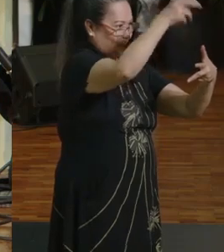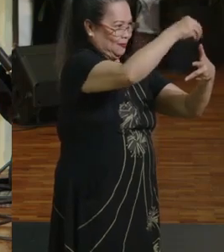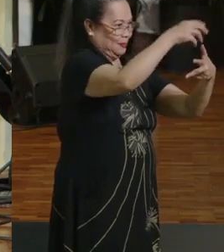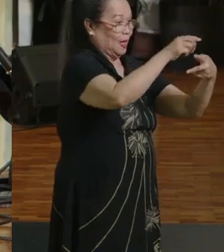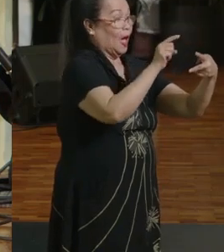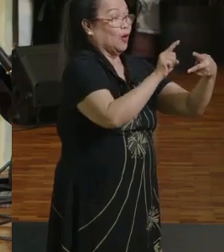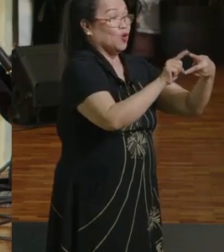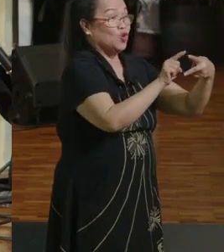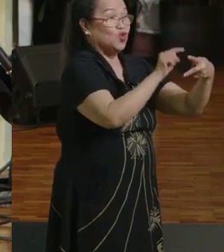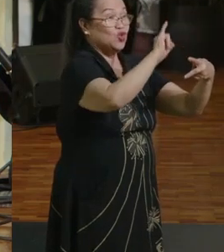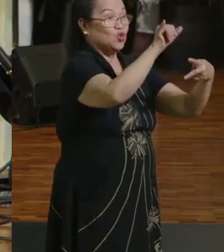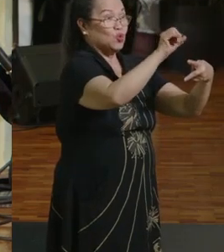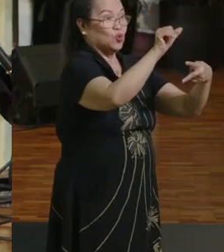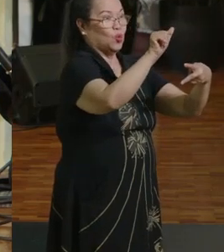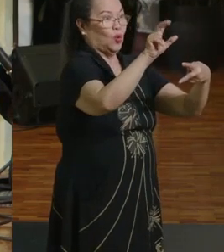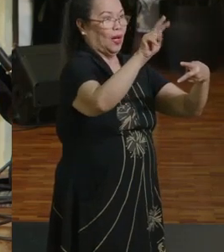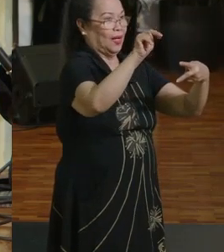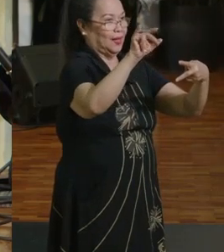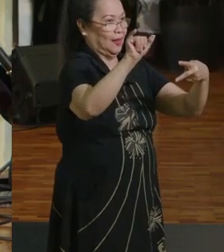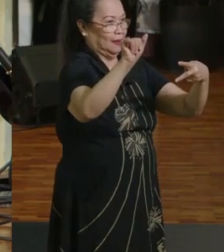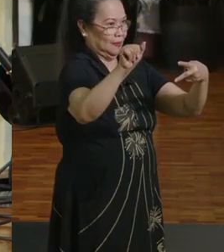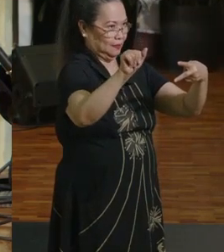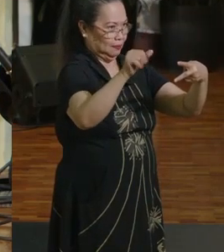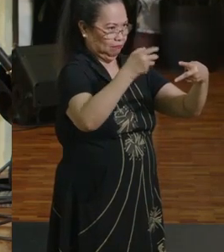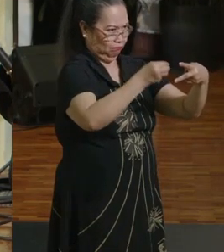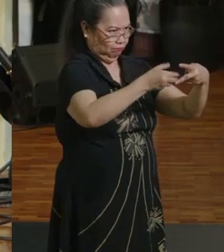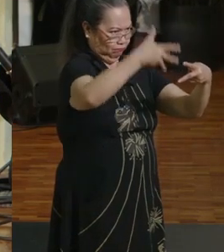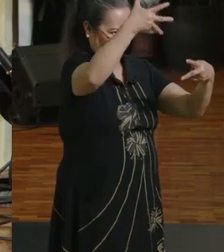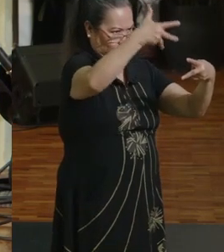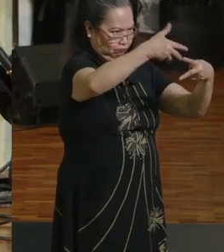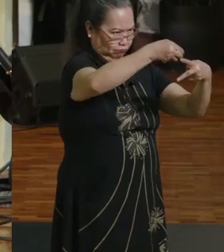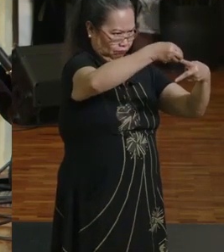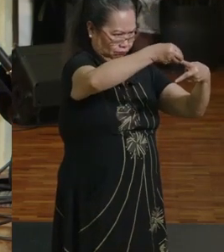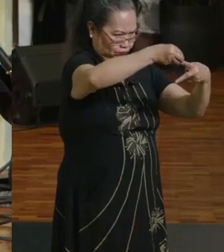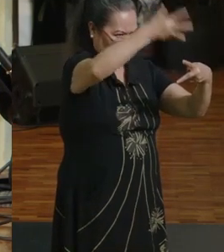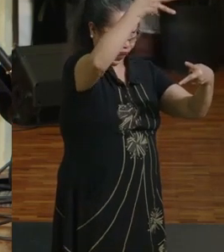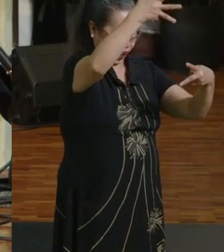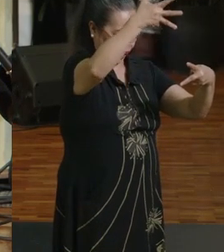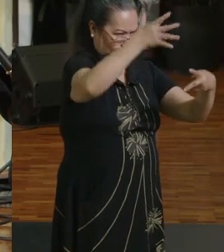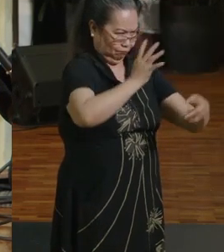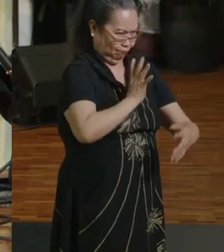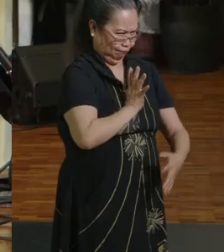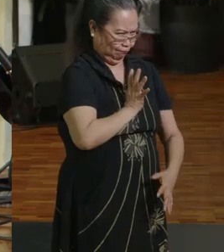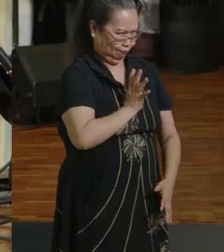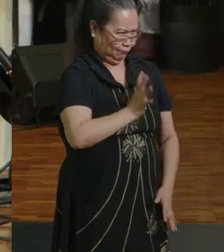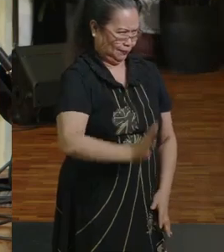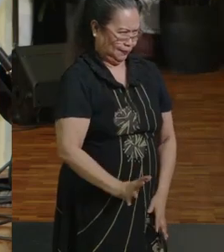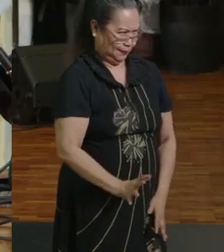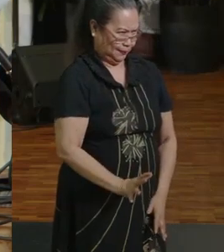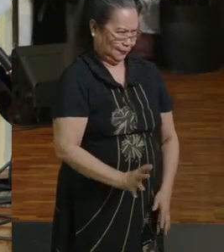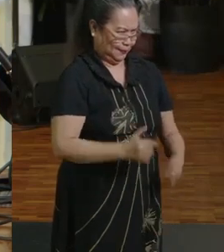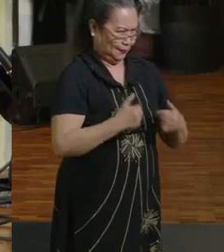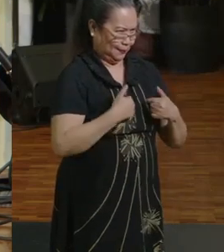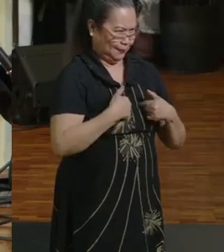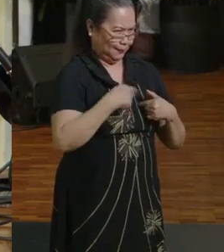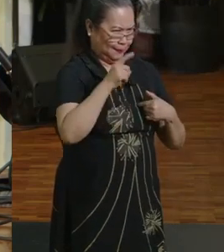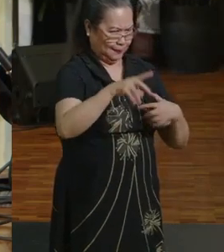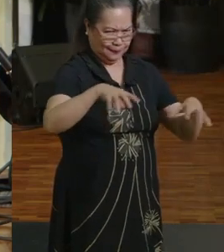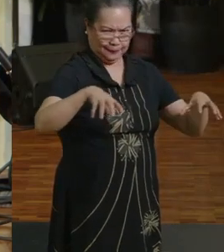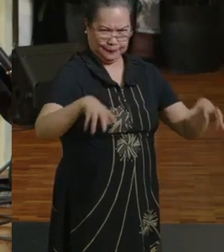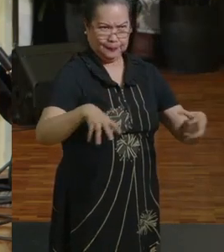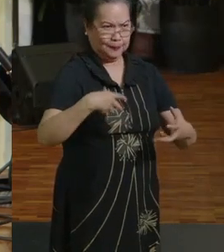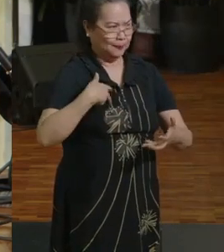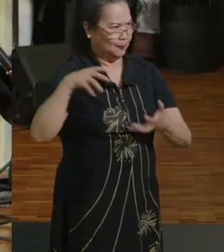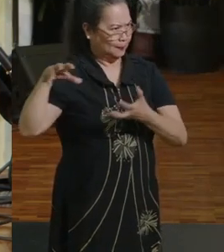and Joanna and Mary the mother of James and the other women with them who told these things to the apostles. Isa po siya sa naghatid